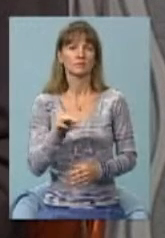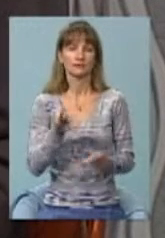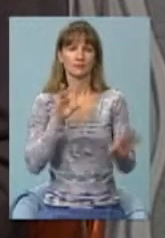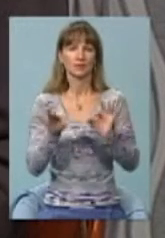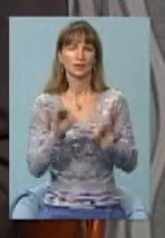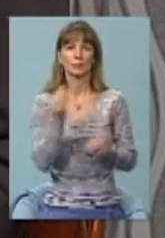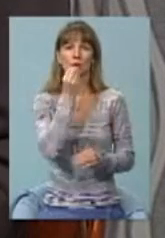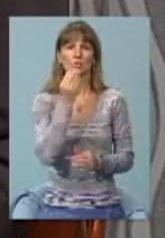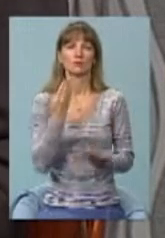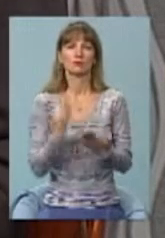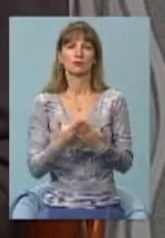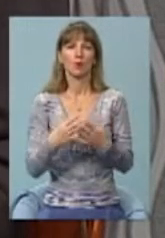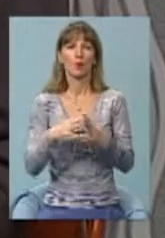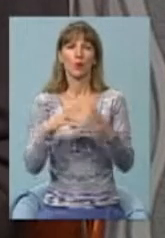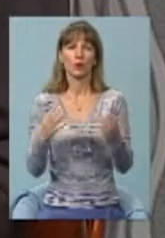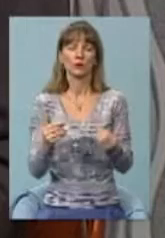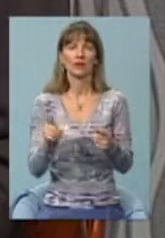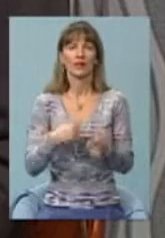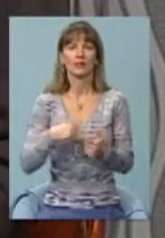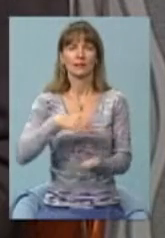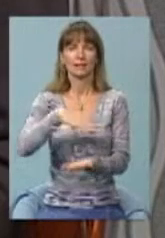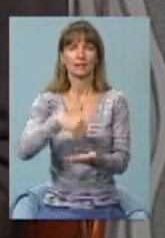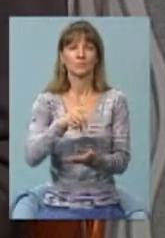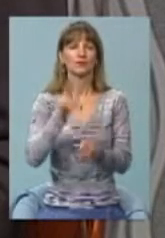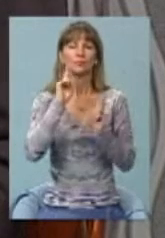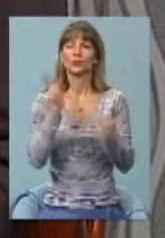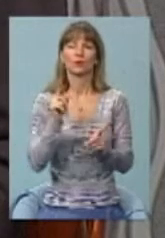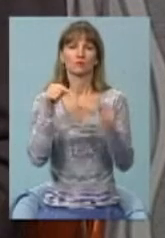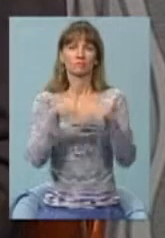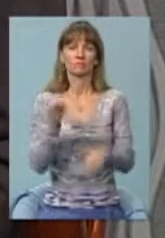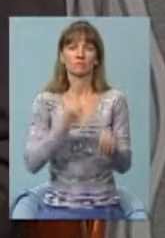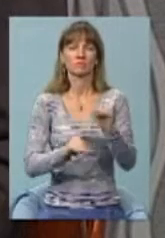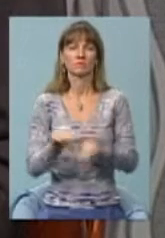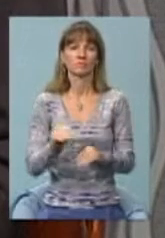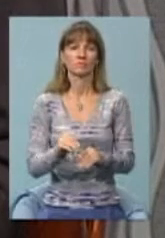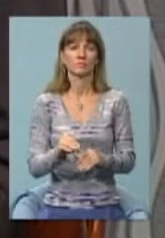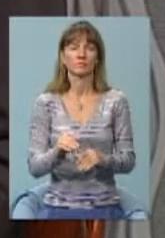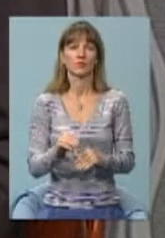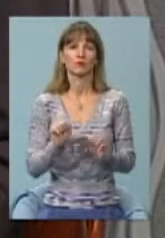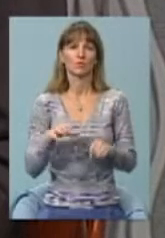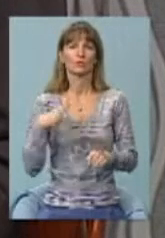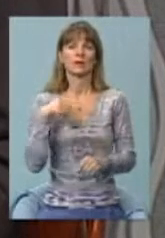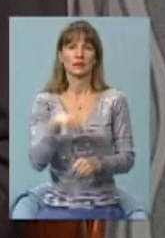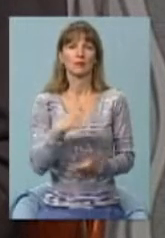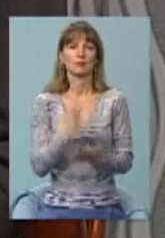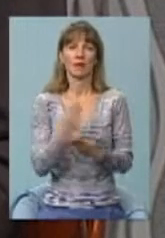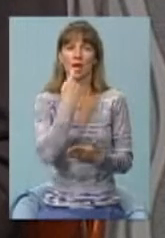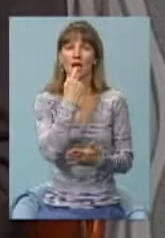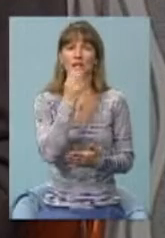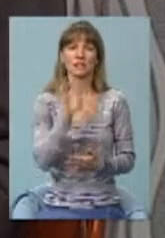продукти. Наприклад, якщо брати булочку або тістечко, він же не знає, з чого воно взагалі, що туди входить? Можливо, там є